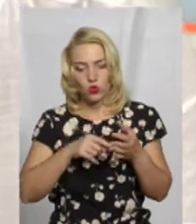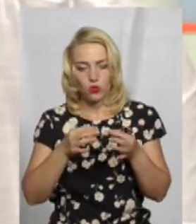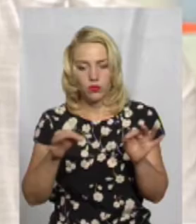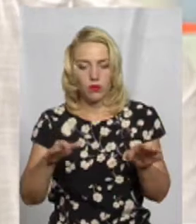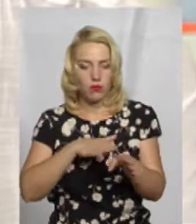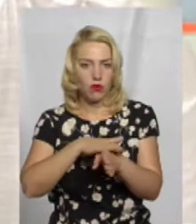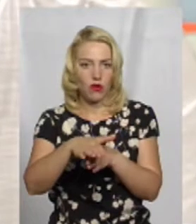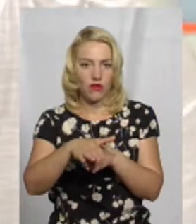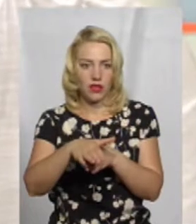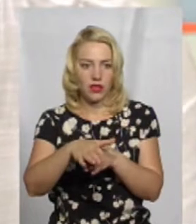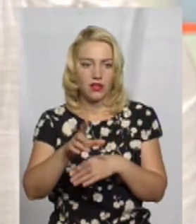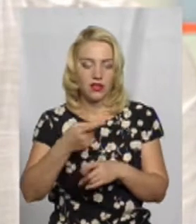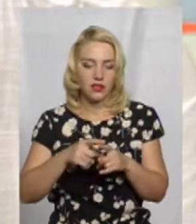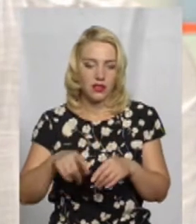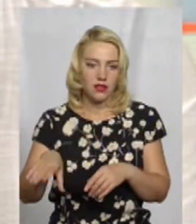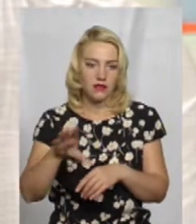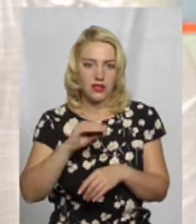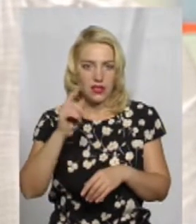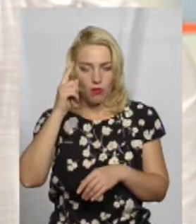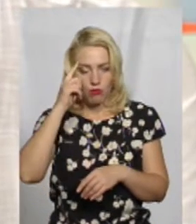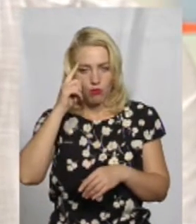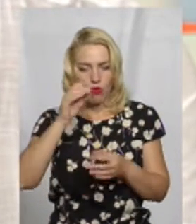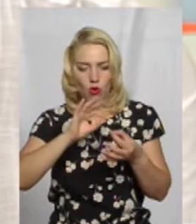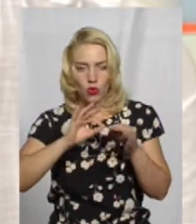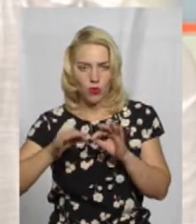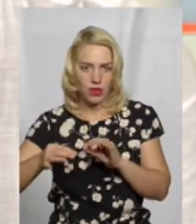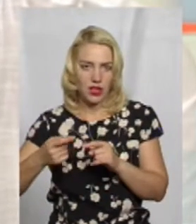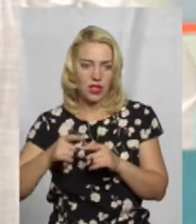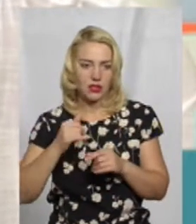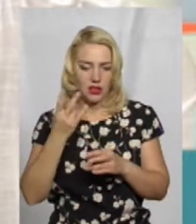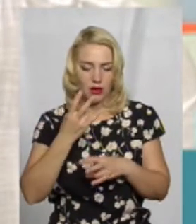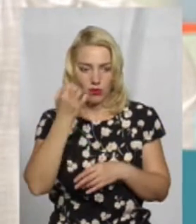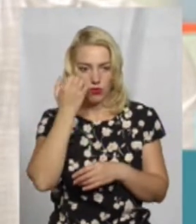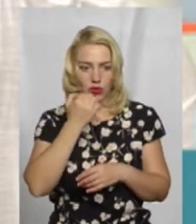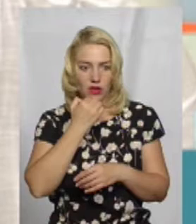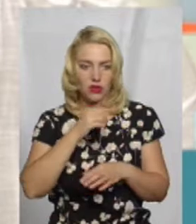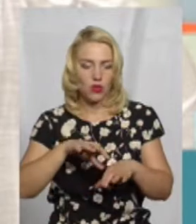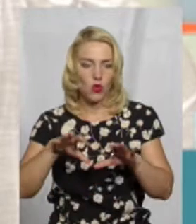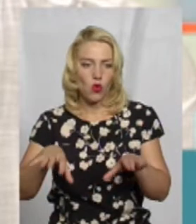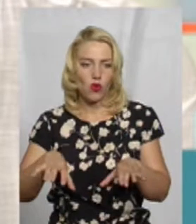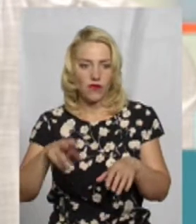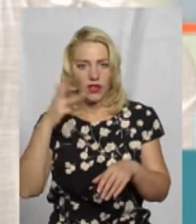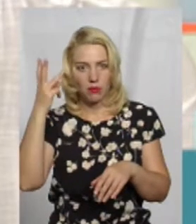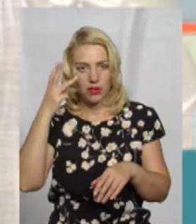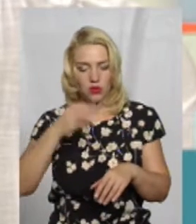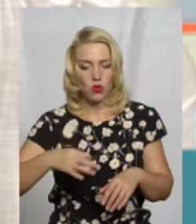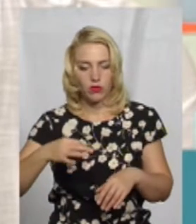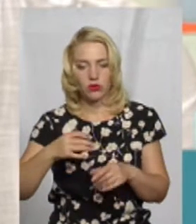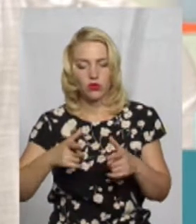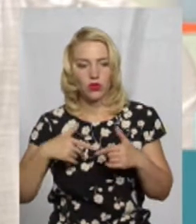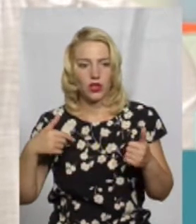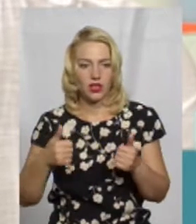доступність повна. Це все продумано. І треба подякувати голові Хмельницької